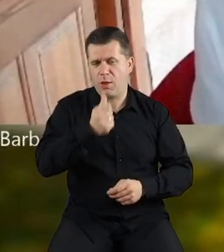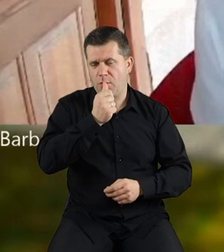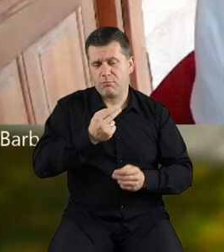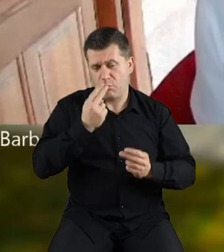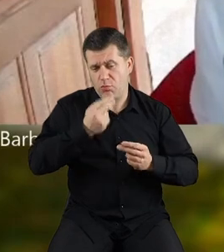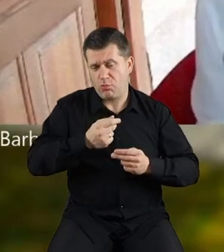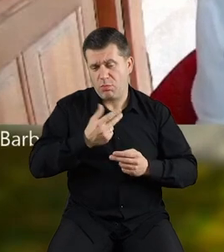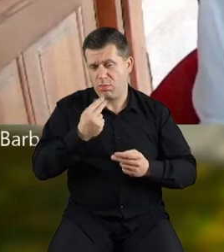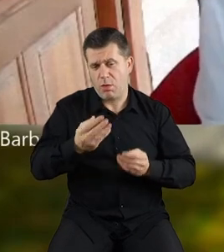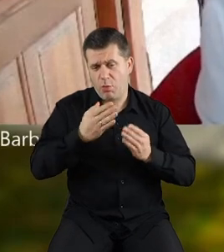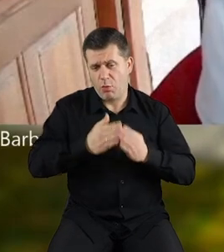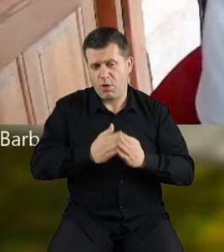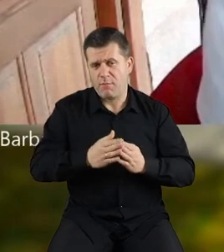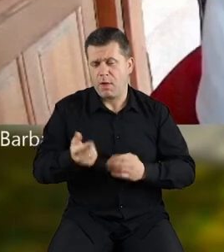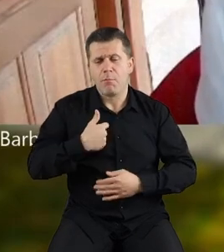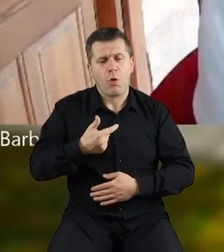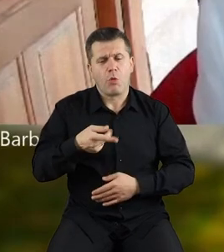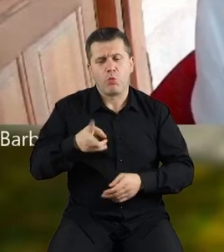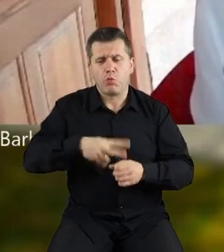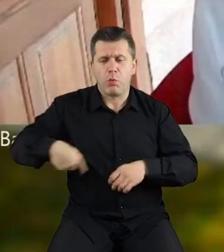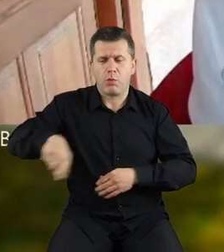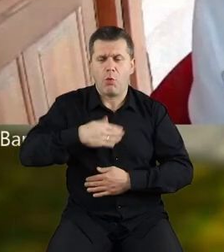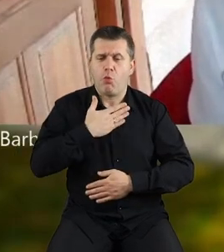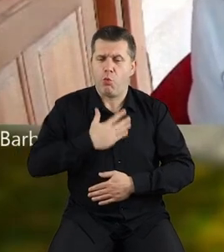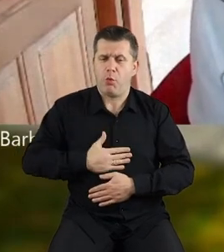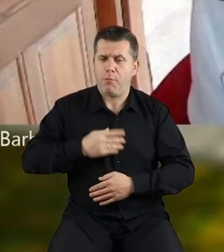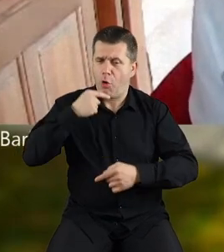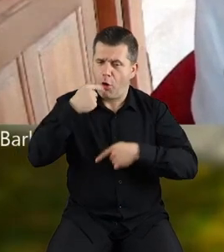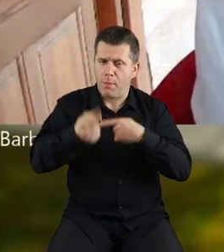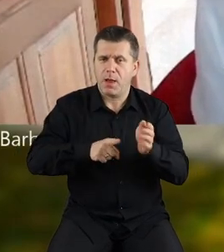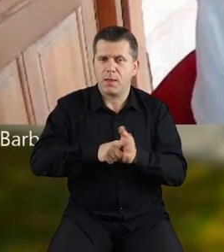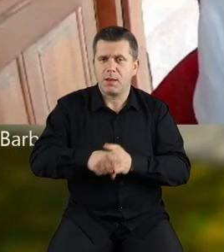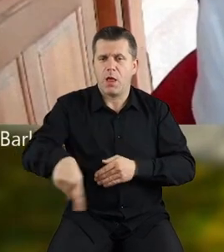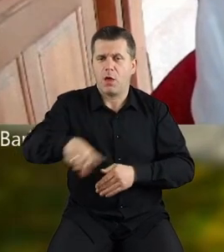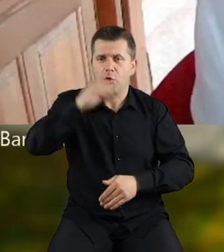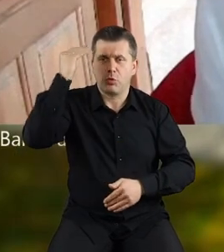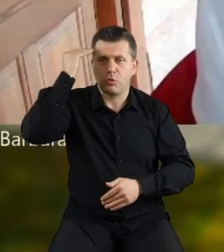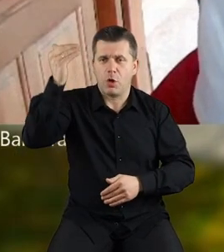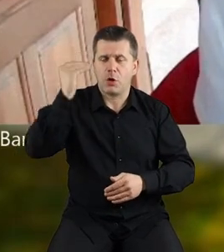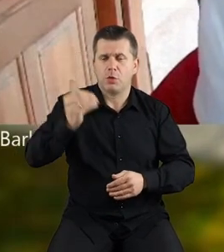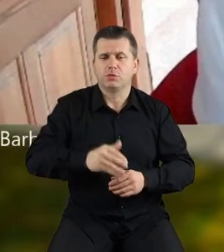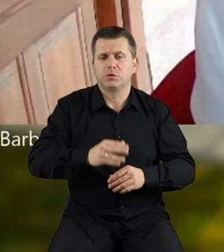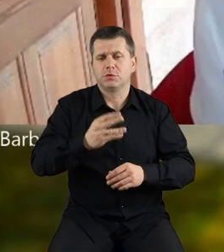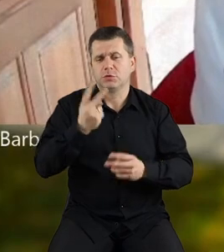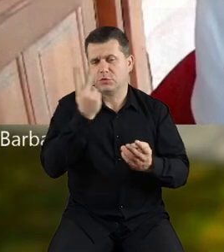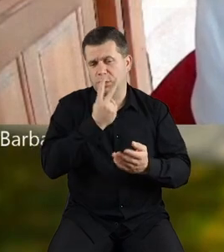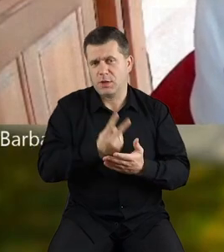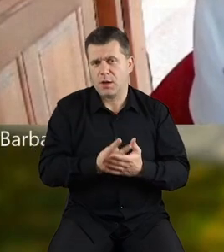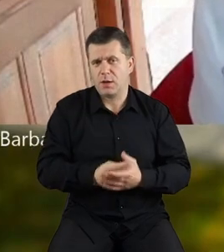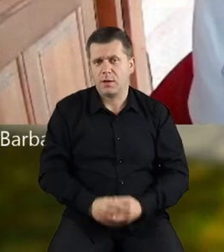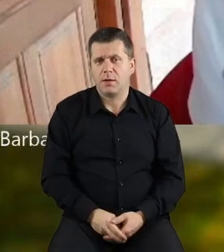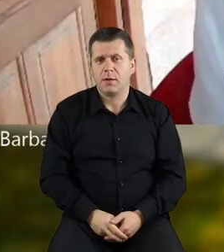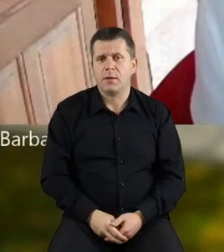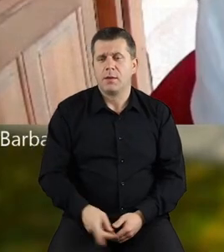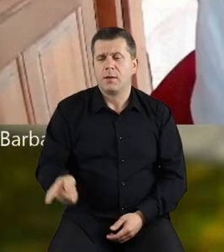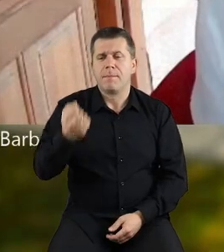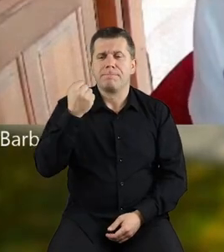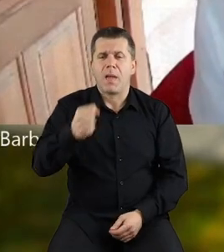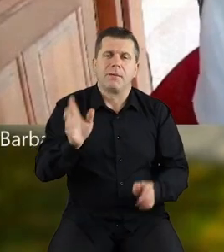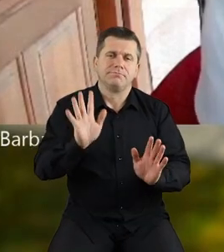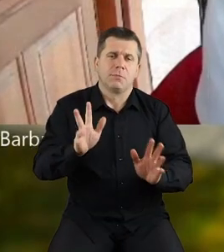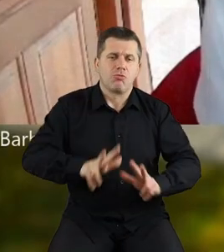nie ukrywam, że moja najbardziej ulubiona z opowieści dla dorosłego czytelnika ze wszystkich książek. Też